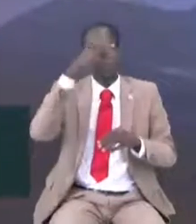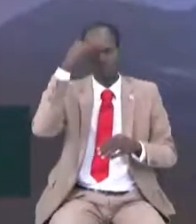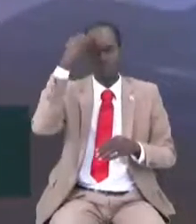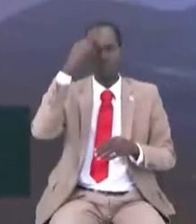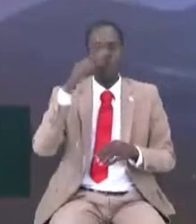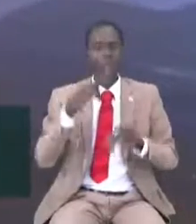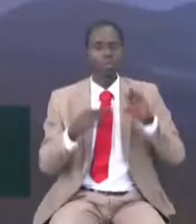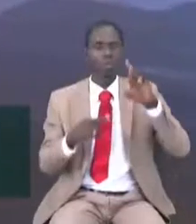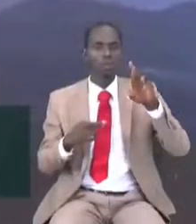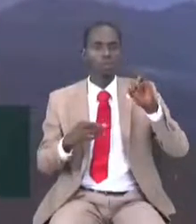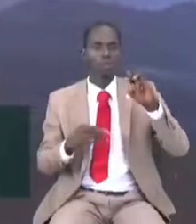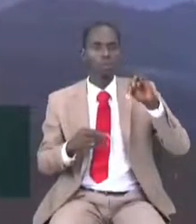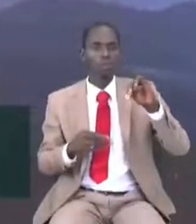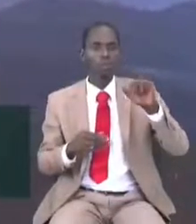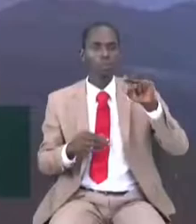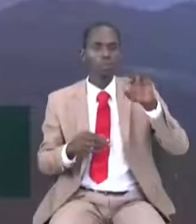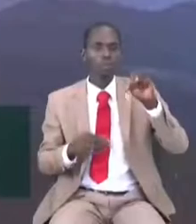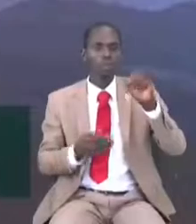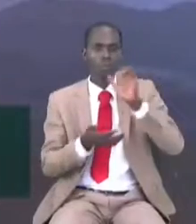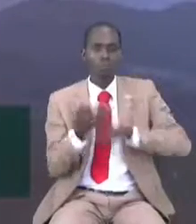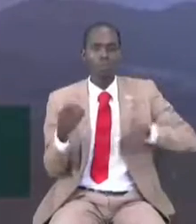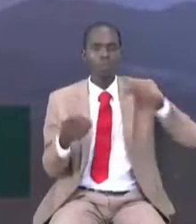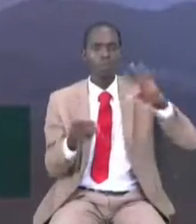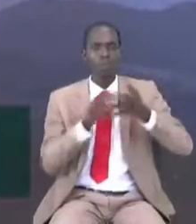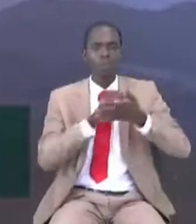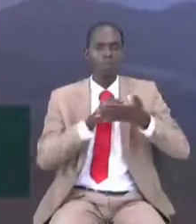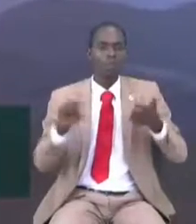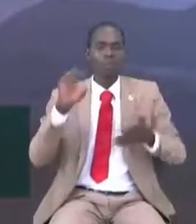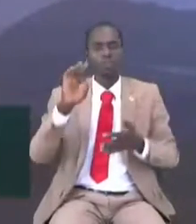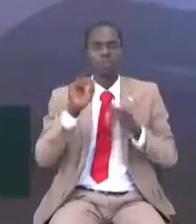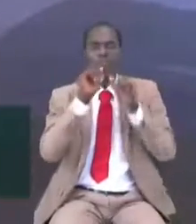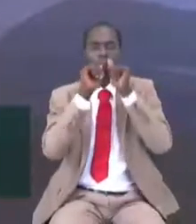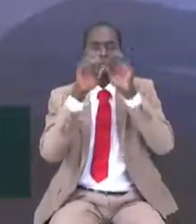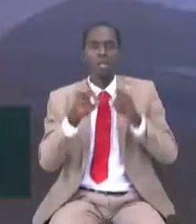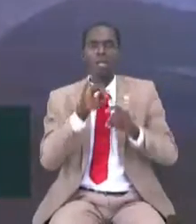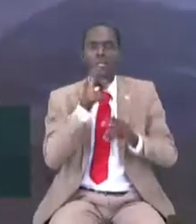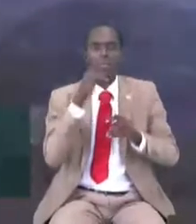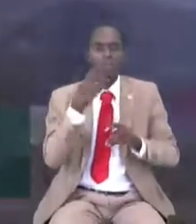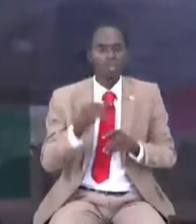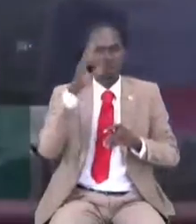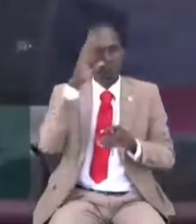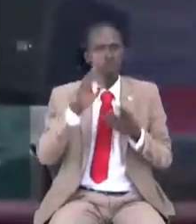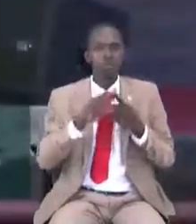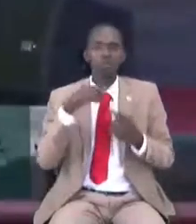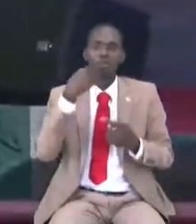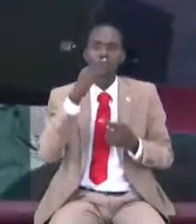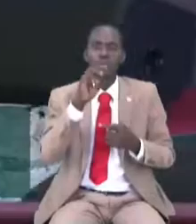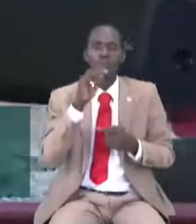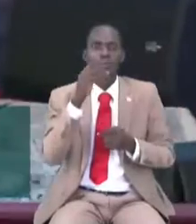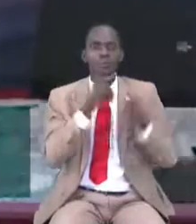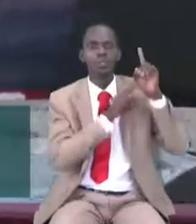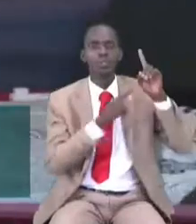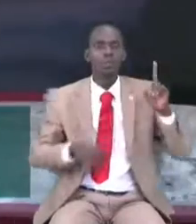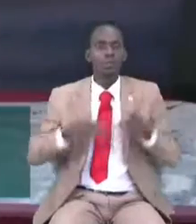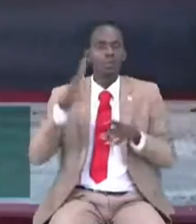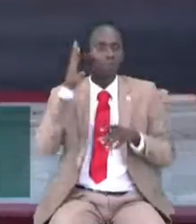8. Heureux l'homme à qui le Seigneur n'impute pas son péché. Heureux l'homme.